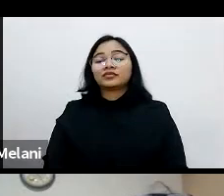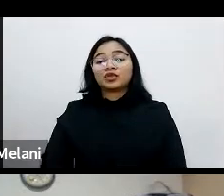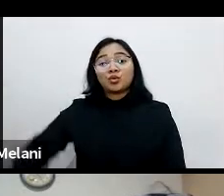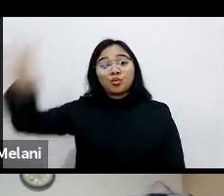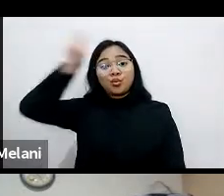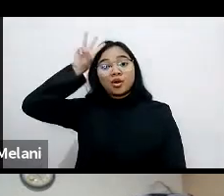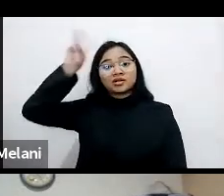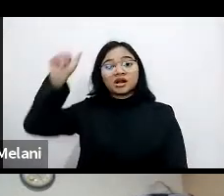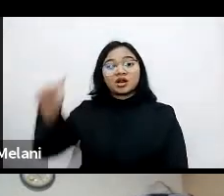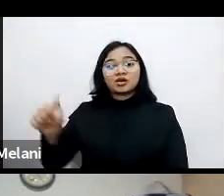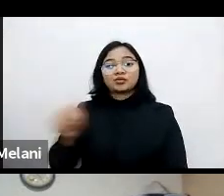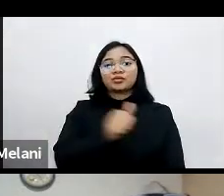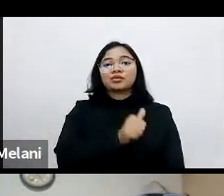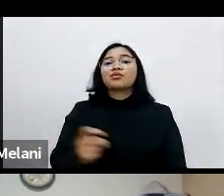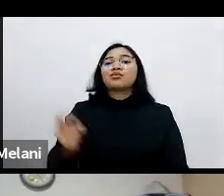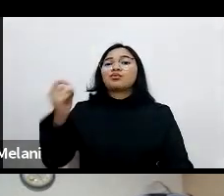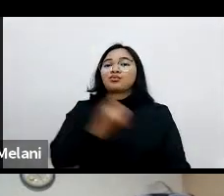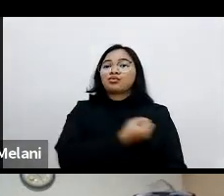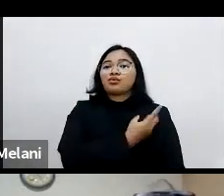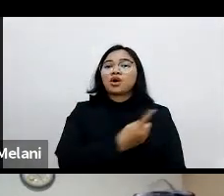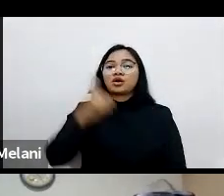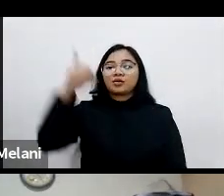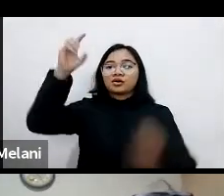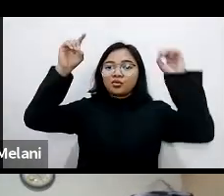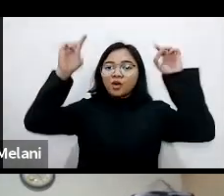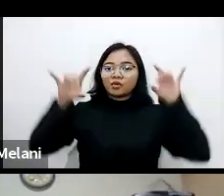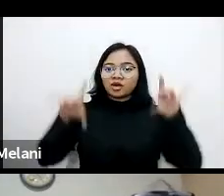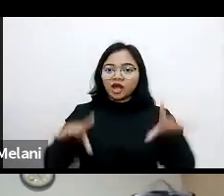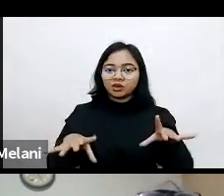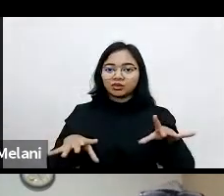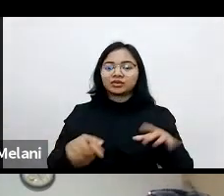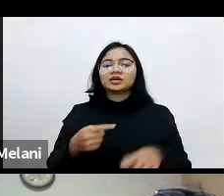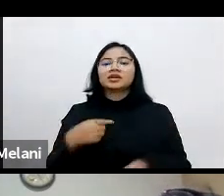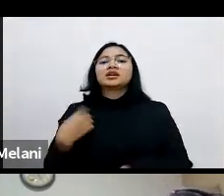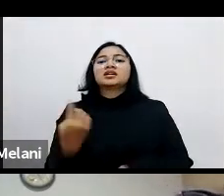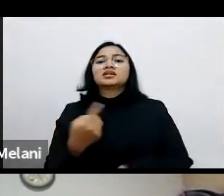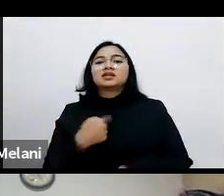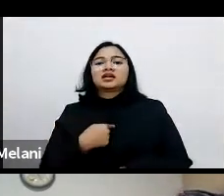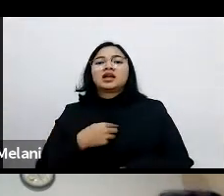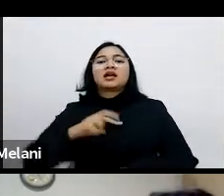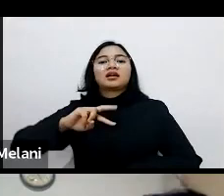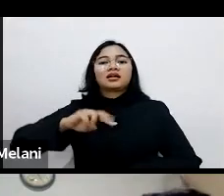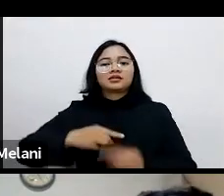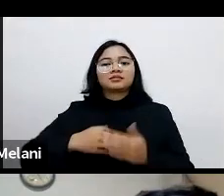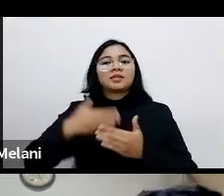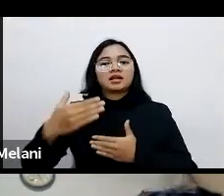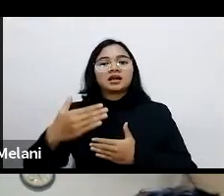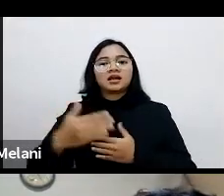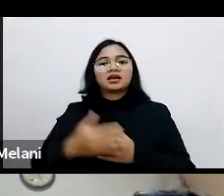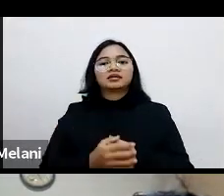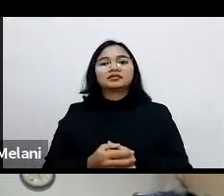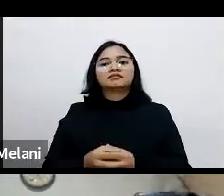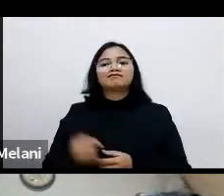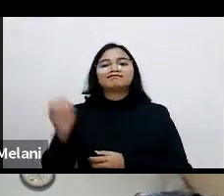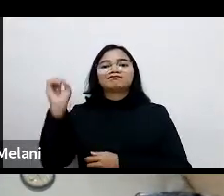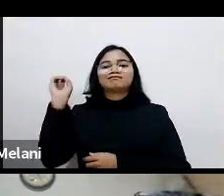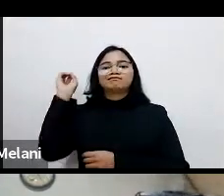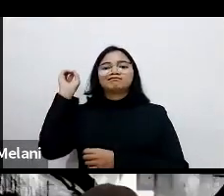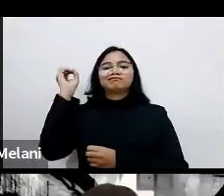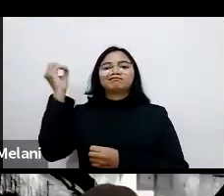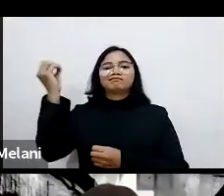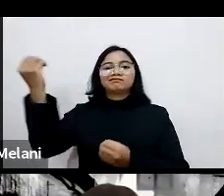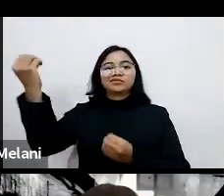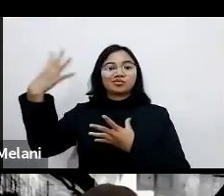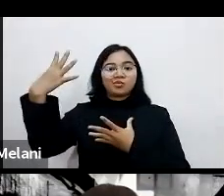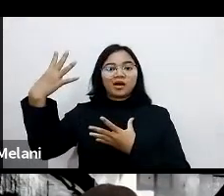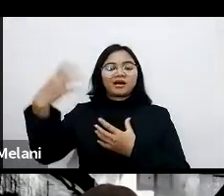warahmatullahi wabarakatuh. Saya kembalikan ke host untuk pengumuman lomba menulis Let's Talk dan juga foto bersama